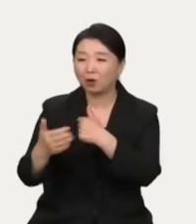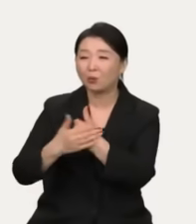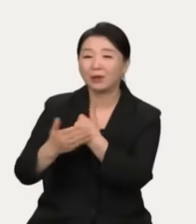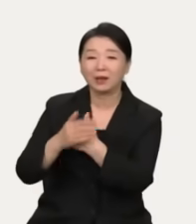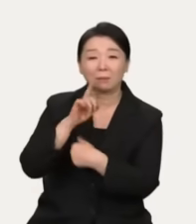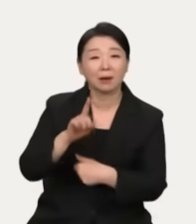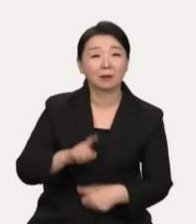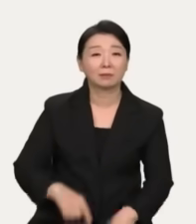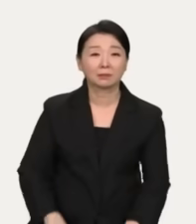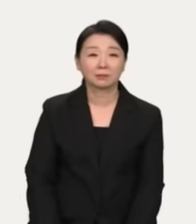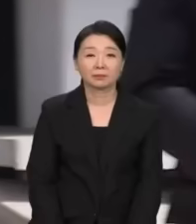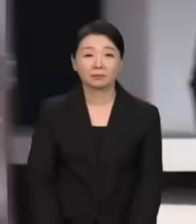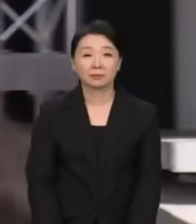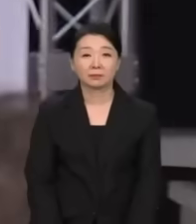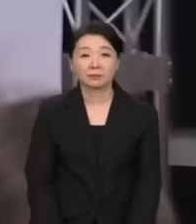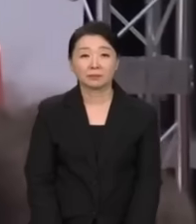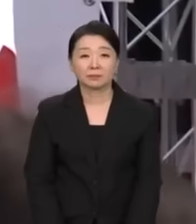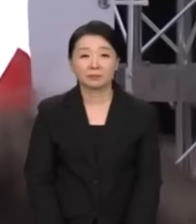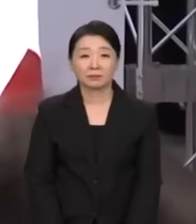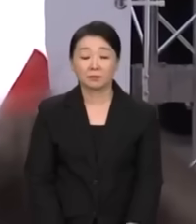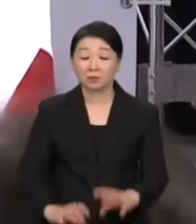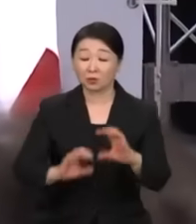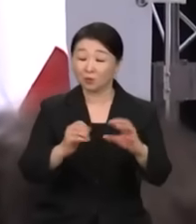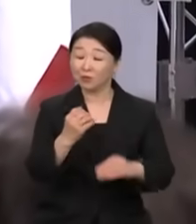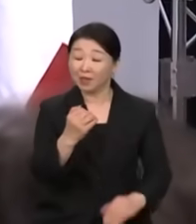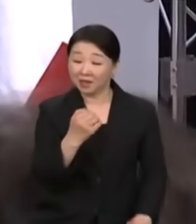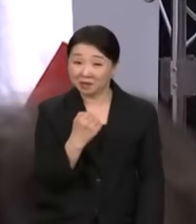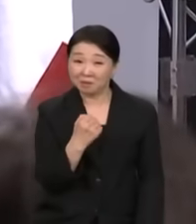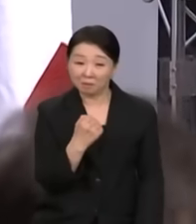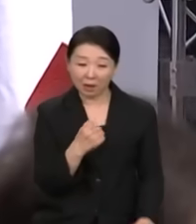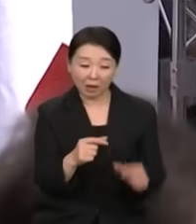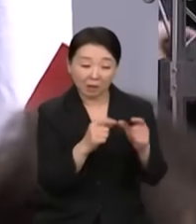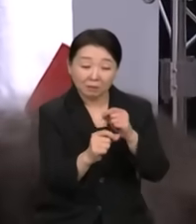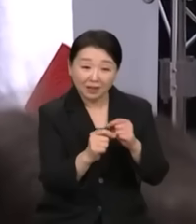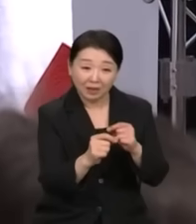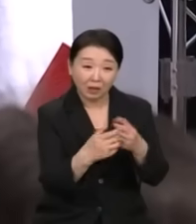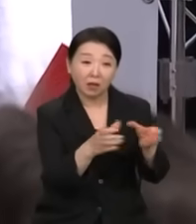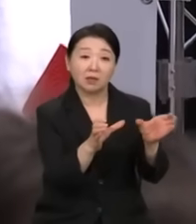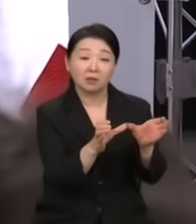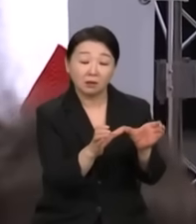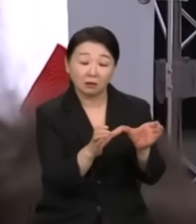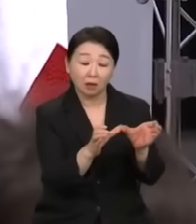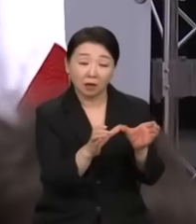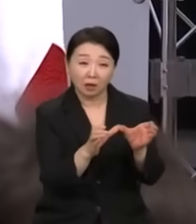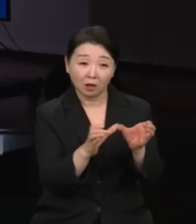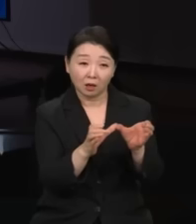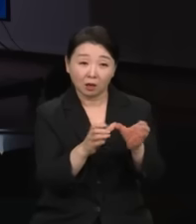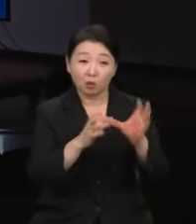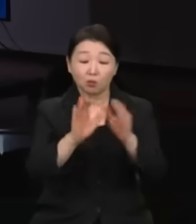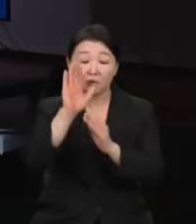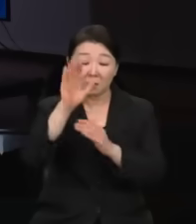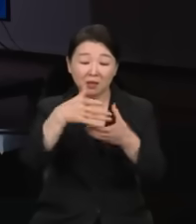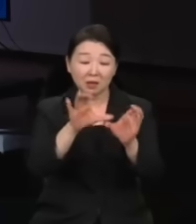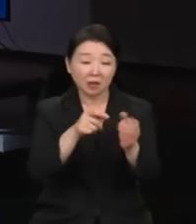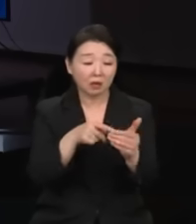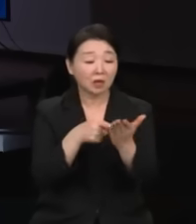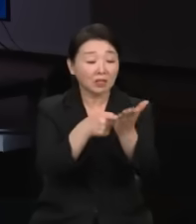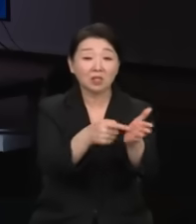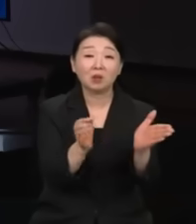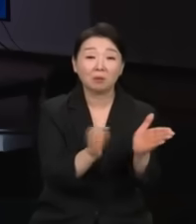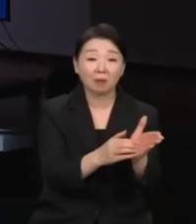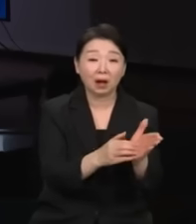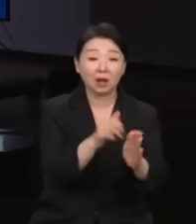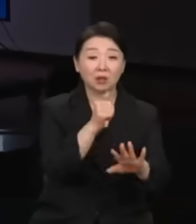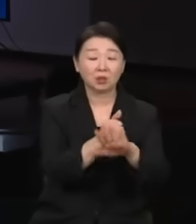알고 있다고 설명했습니다. 국민의힘 비례정당인 국민의미래 공천을 신청했던 주특보는 당선권